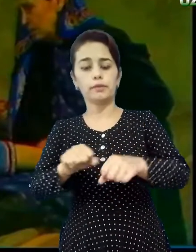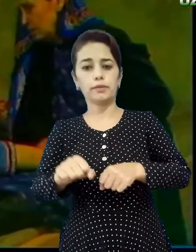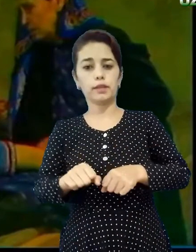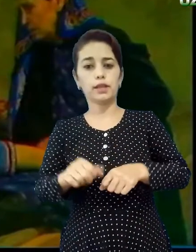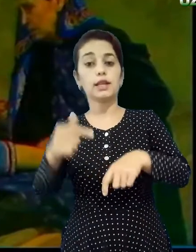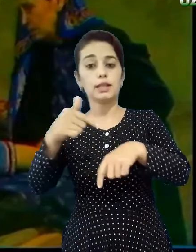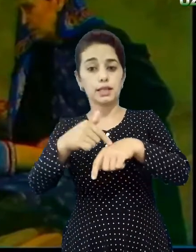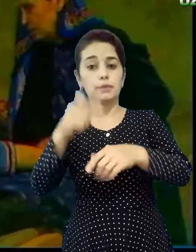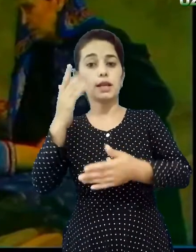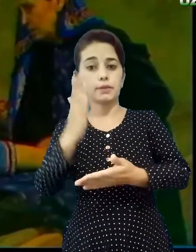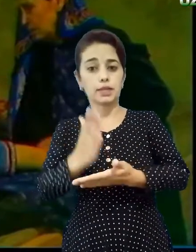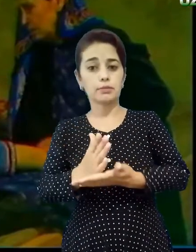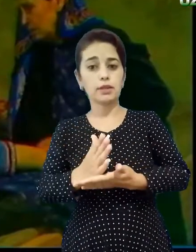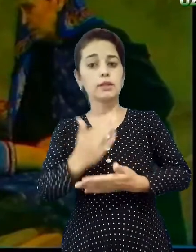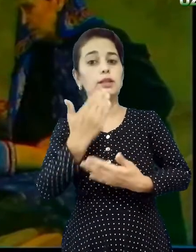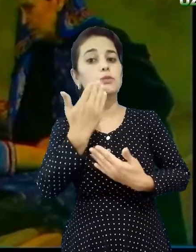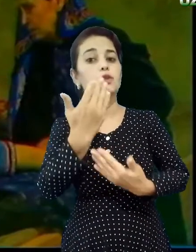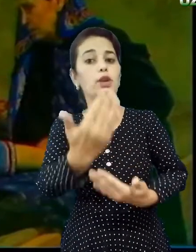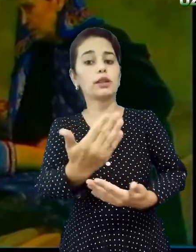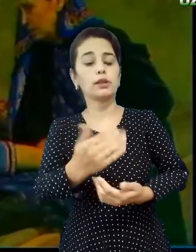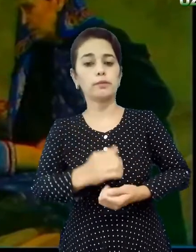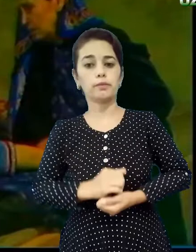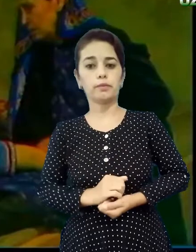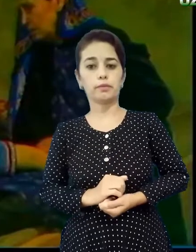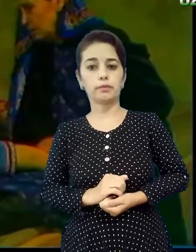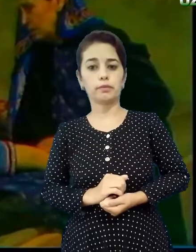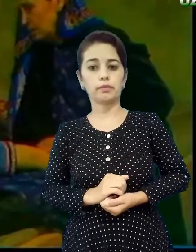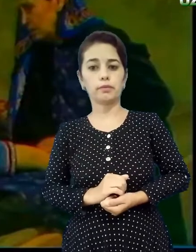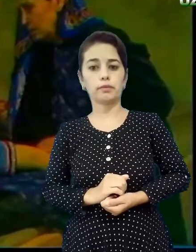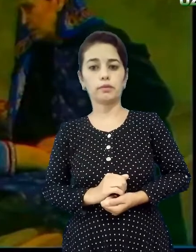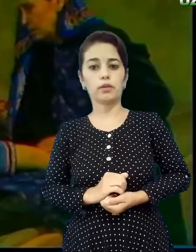uqaladi. Sevyapsizmi? Deb so'radi.